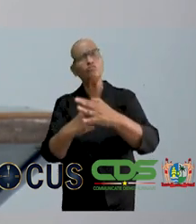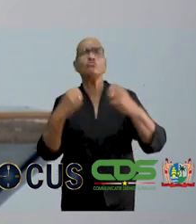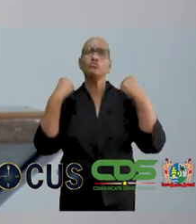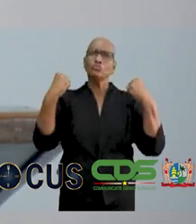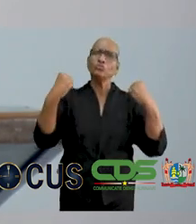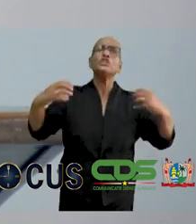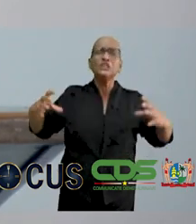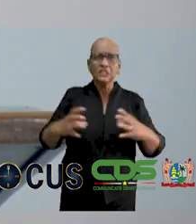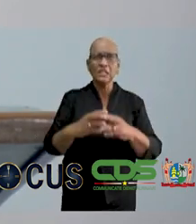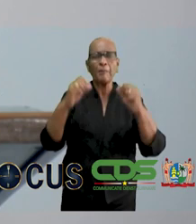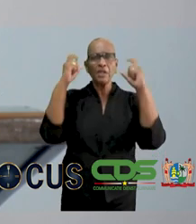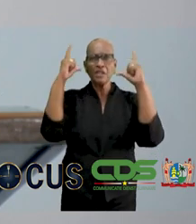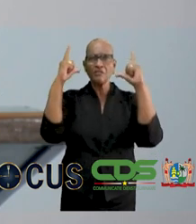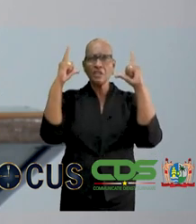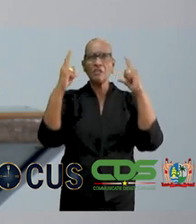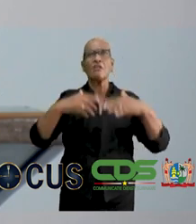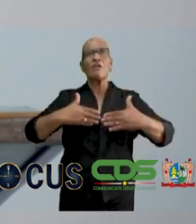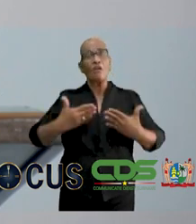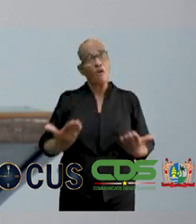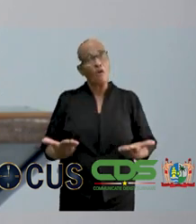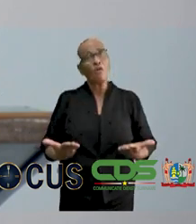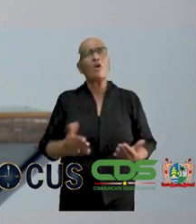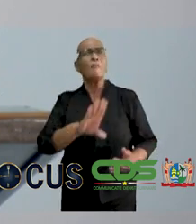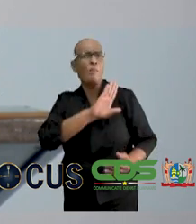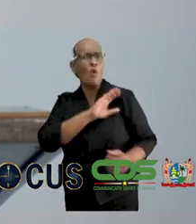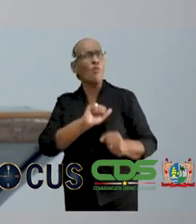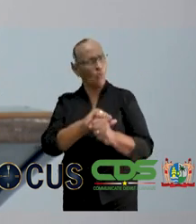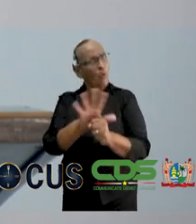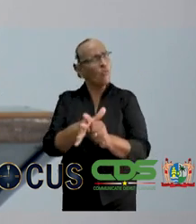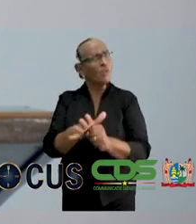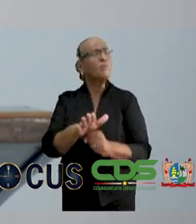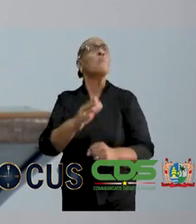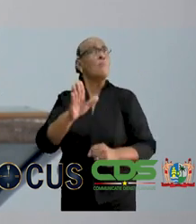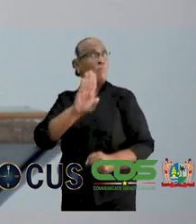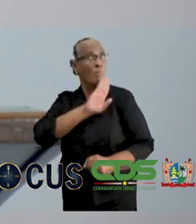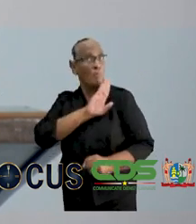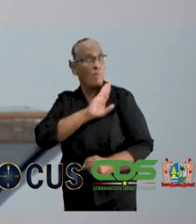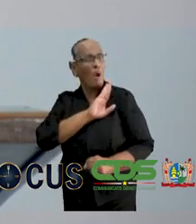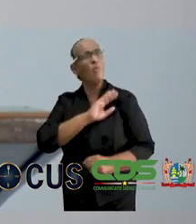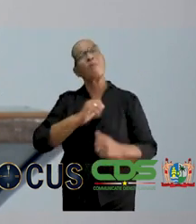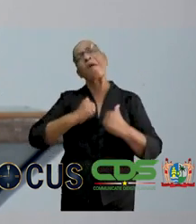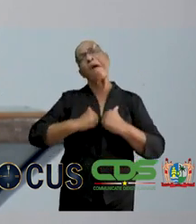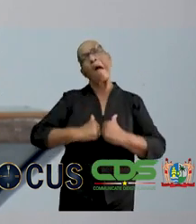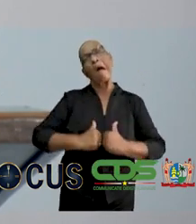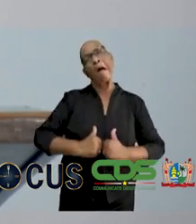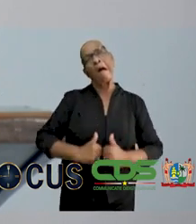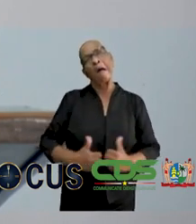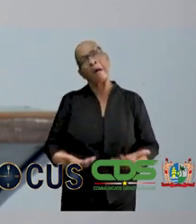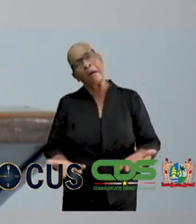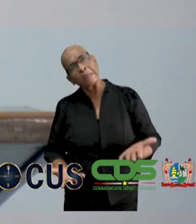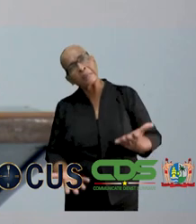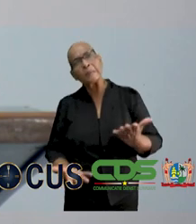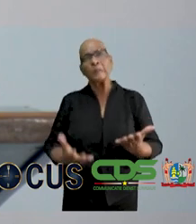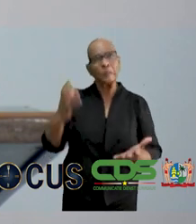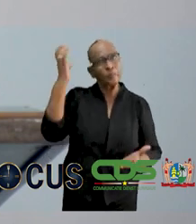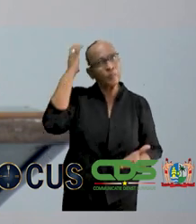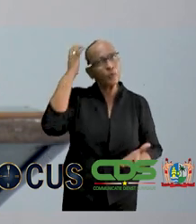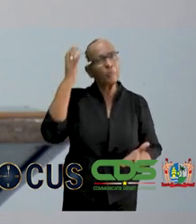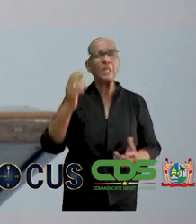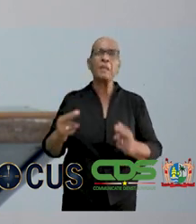die samenleving vanwege COVID, maar ook vanwege het armoedevraagstuk,